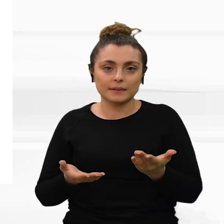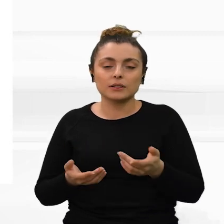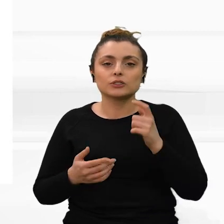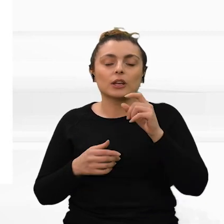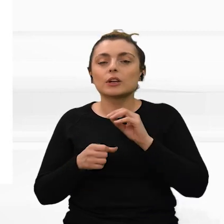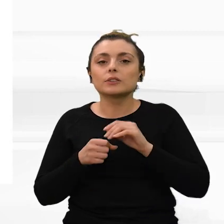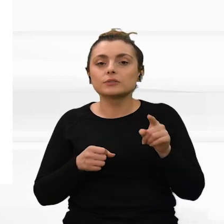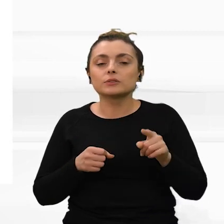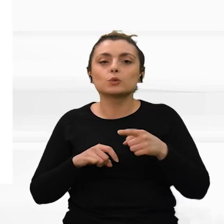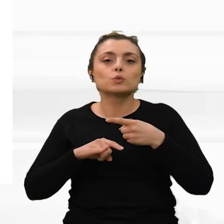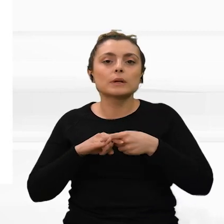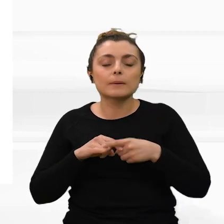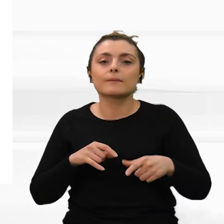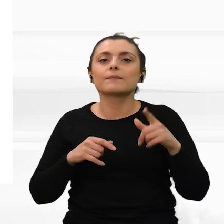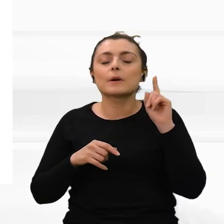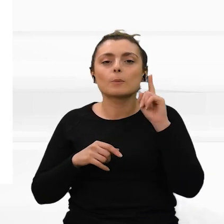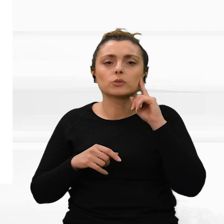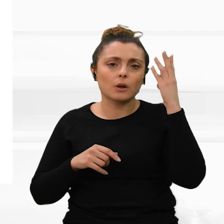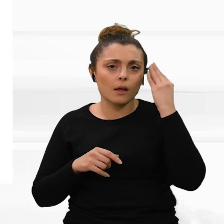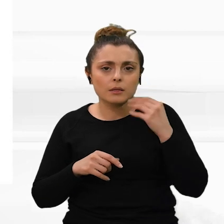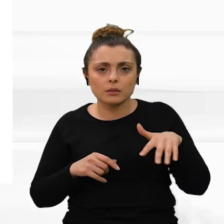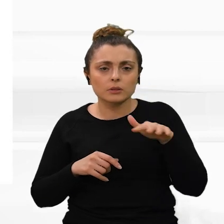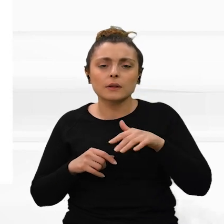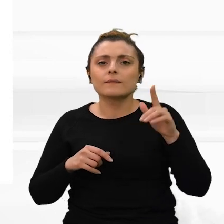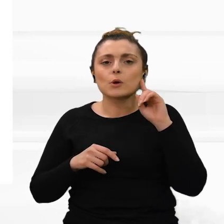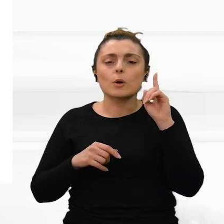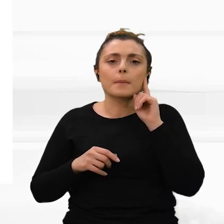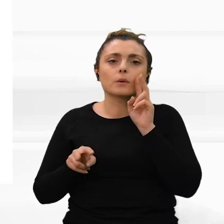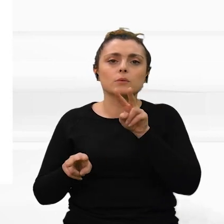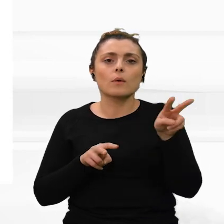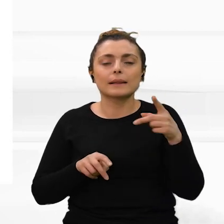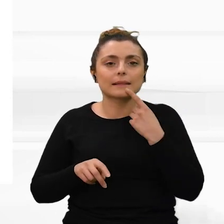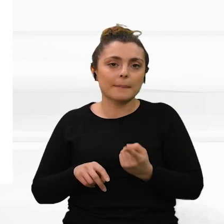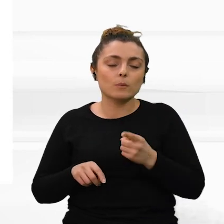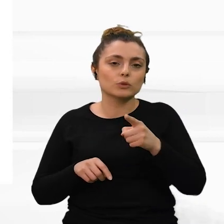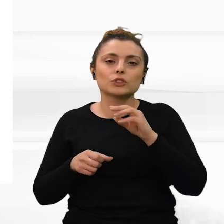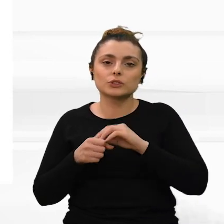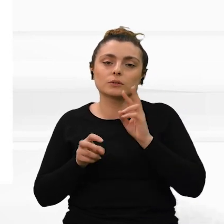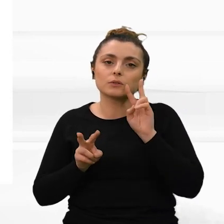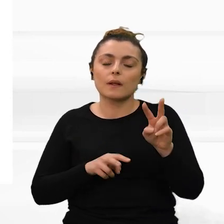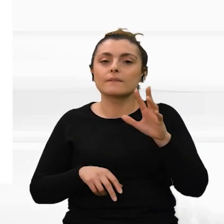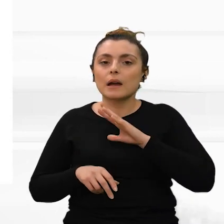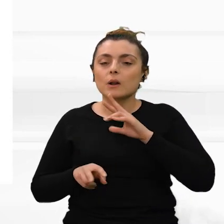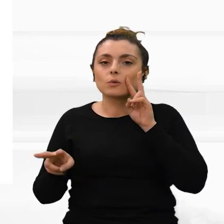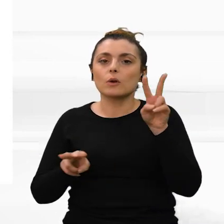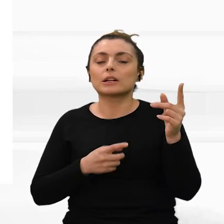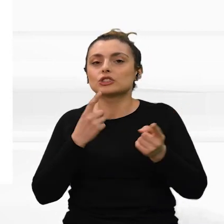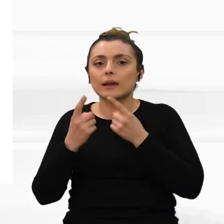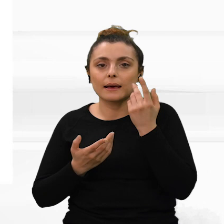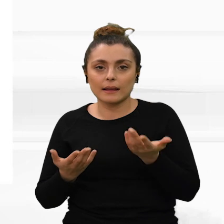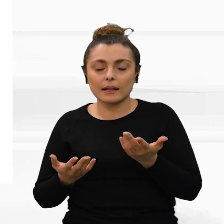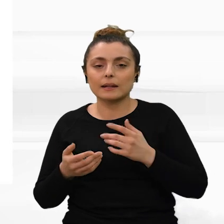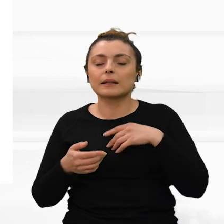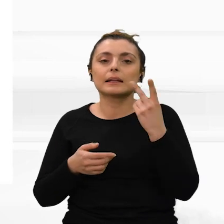C seçeneği hostalen fenomenolojik anlayışı Fenomen görünen şey demektir Bu yaklaşıma göre varlık görünen